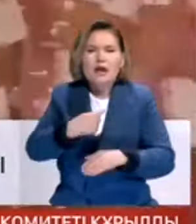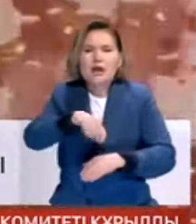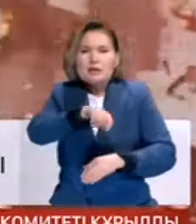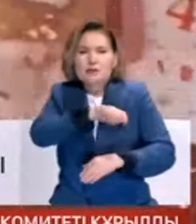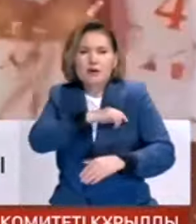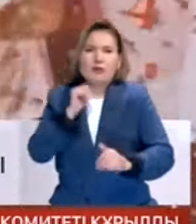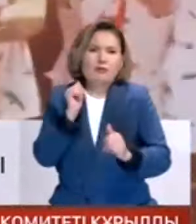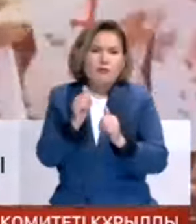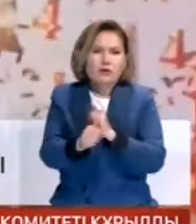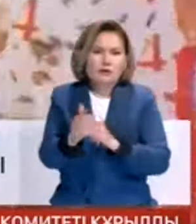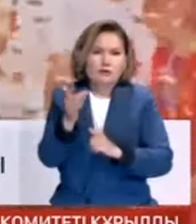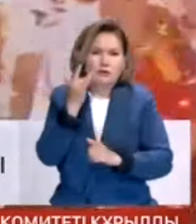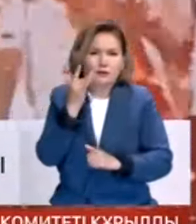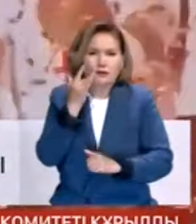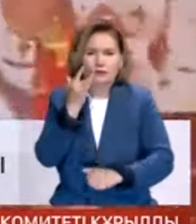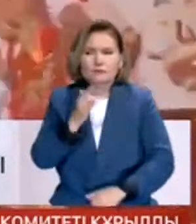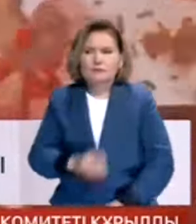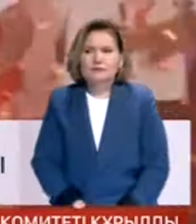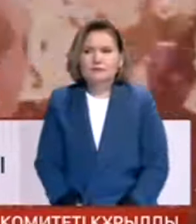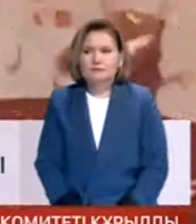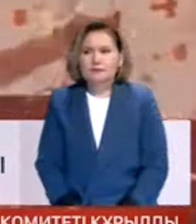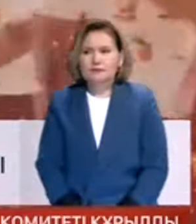Испания.